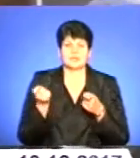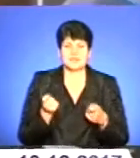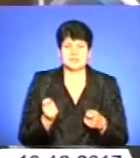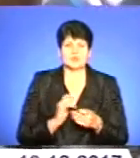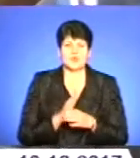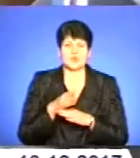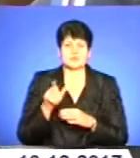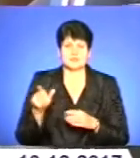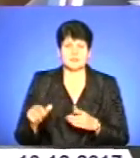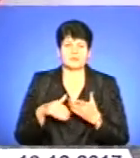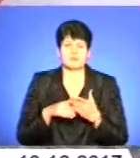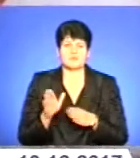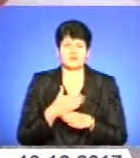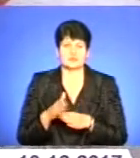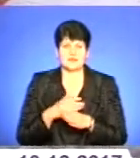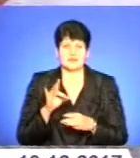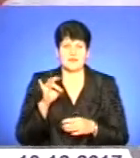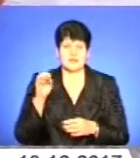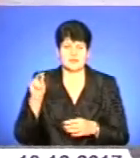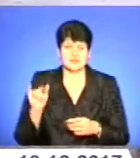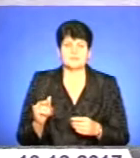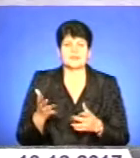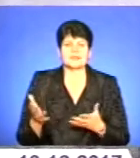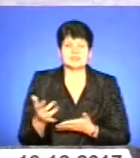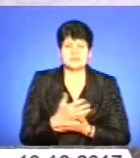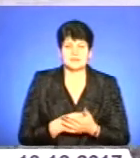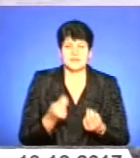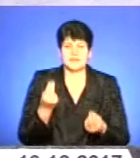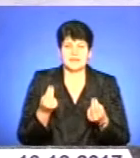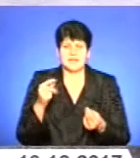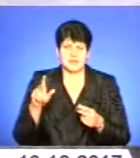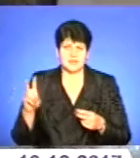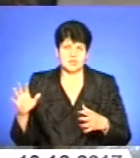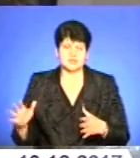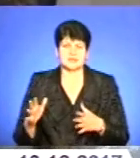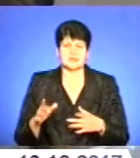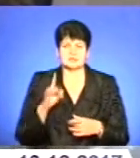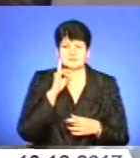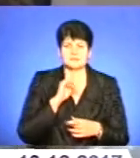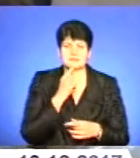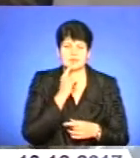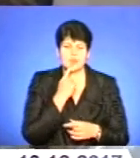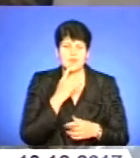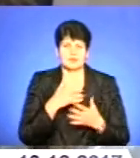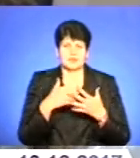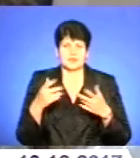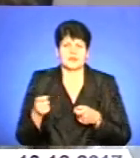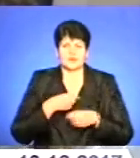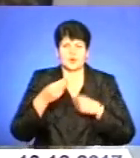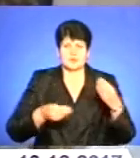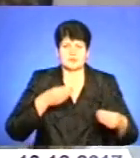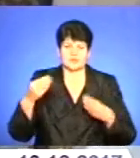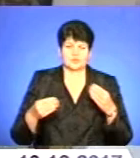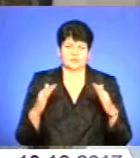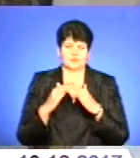чи допомогти посортувати речі. Зібрані іграшки, засоби гігієни, канцелярське приладдя, смаколики 18 грудня розвезуть у домівки